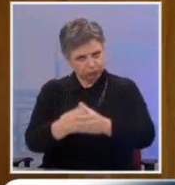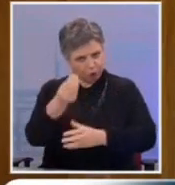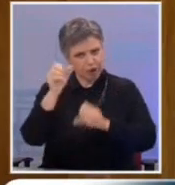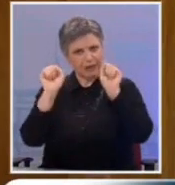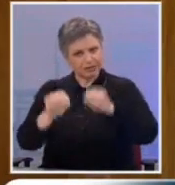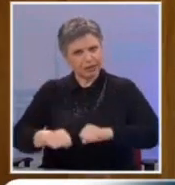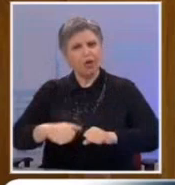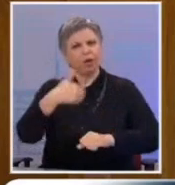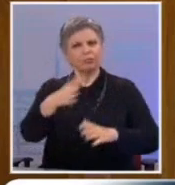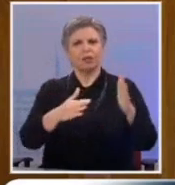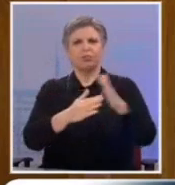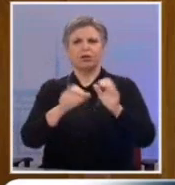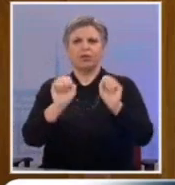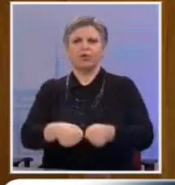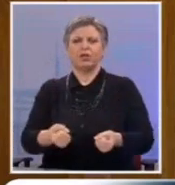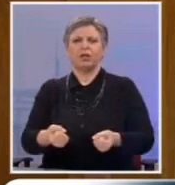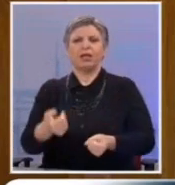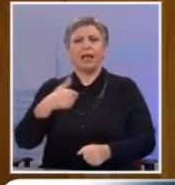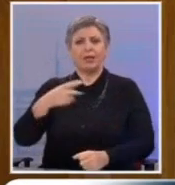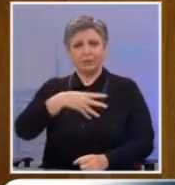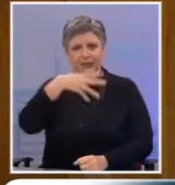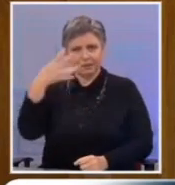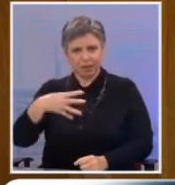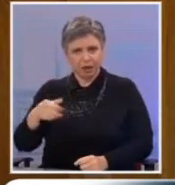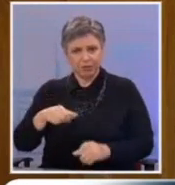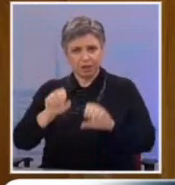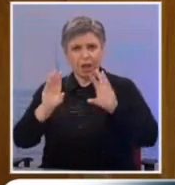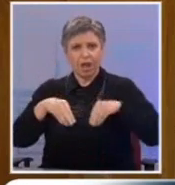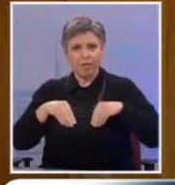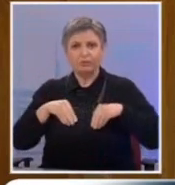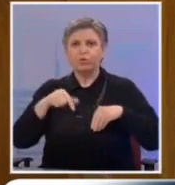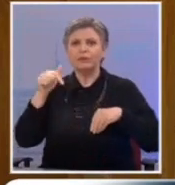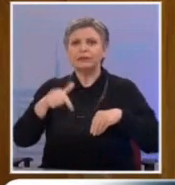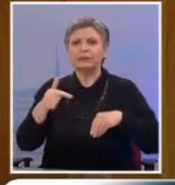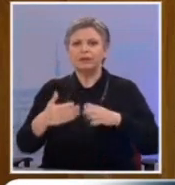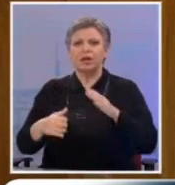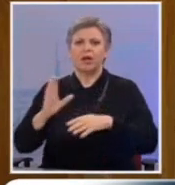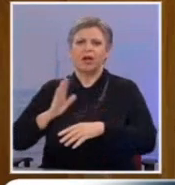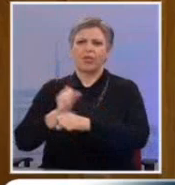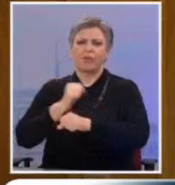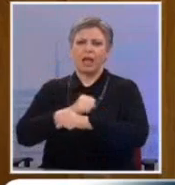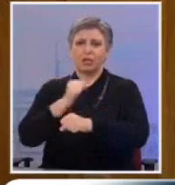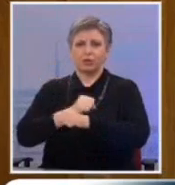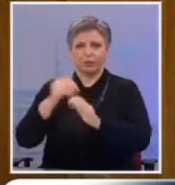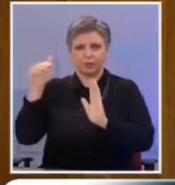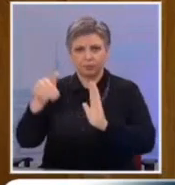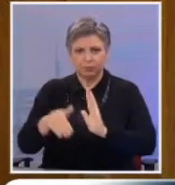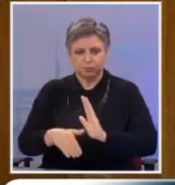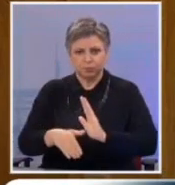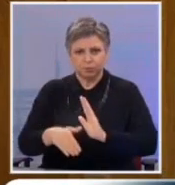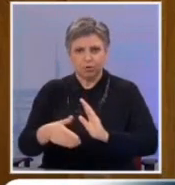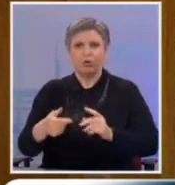Ο ΣΥΡΙΖΑ δεν συνεννεί με πολιτικές και πρακτικές που επιδεινώνουν τη θέση των εργαζομένων, επιτείνουν την αξιοπιστία της